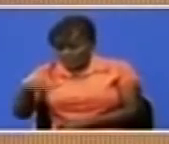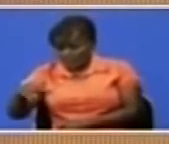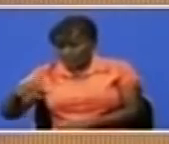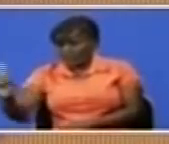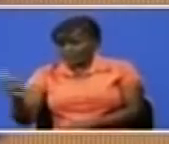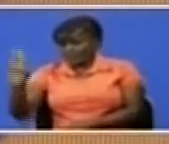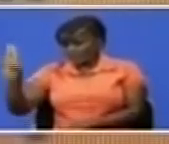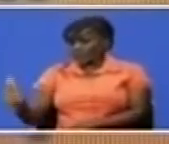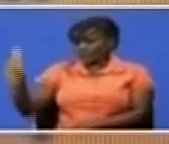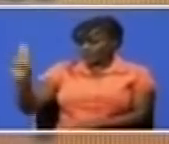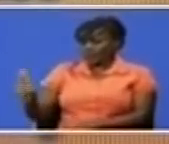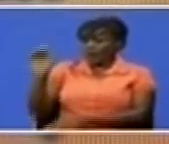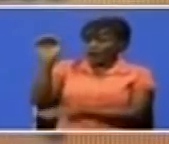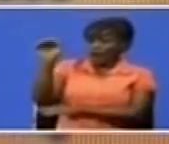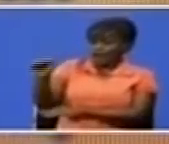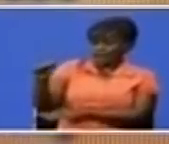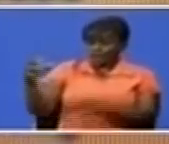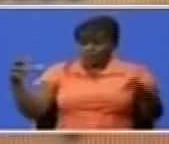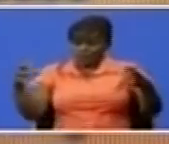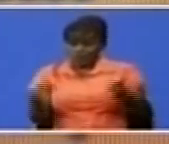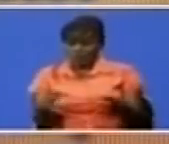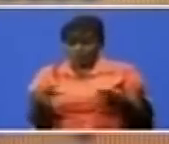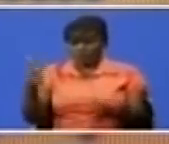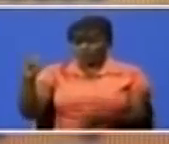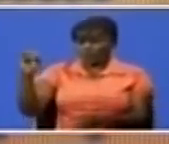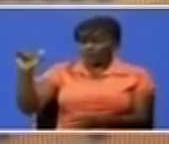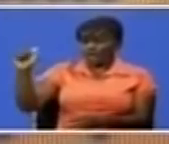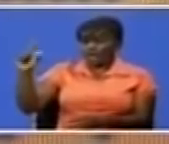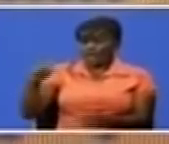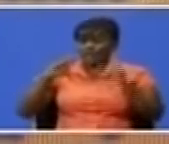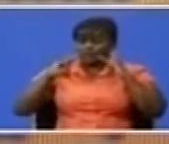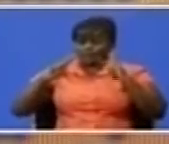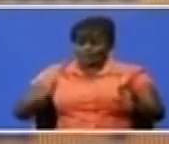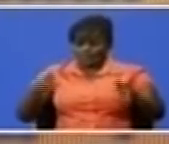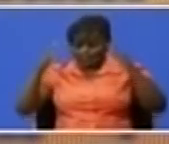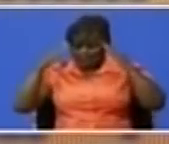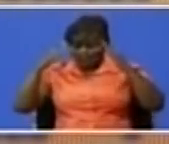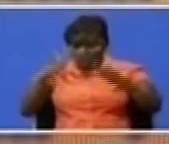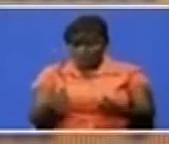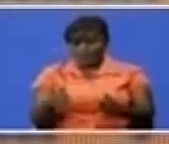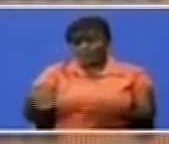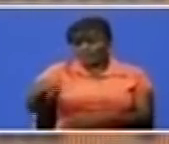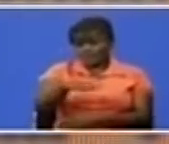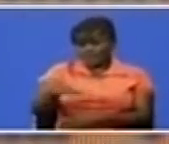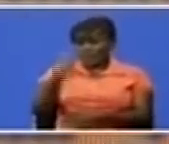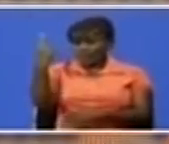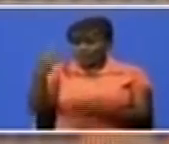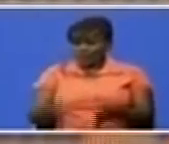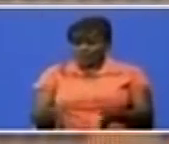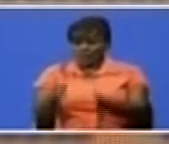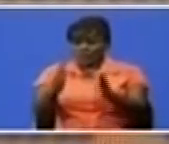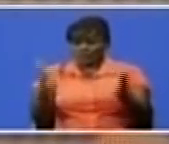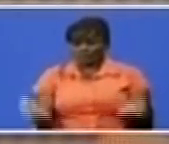Uhuru Kenyatta ametoa wito kwa wakazi wa Moyale kuzingatia amani na umoja wa jamii za eneo hilo kama njia mojawapo